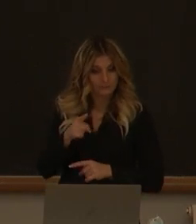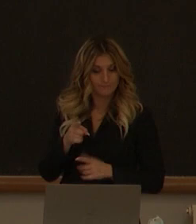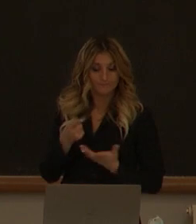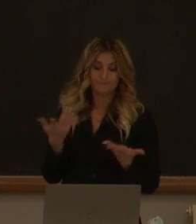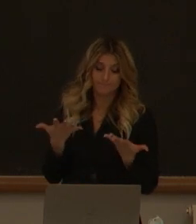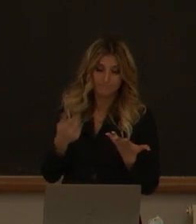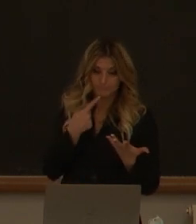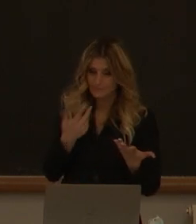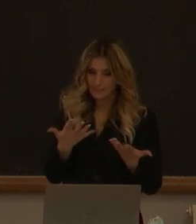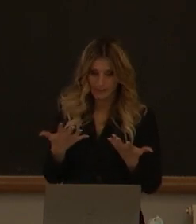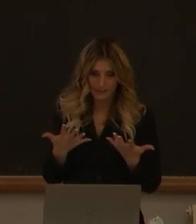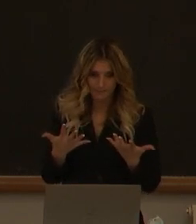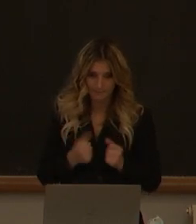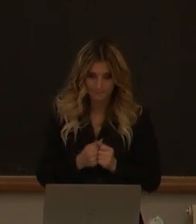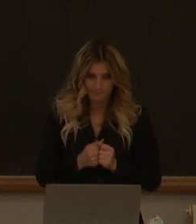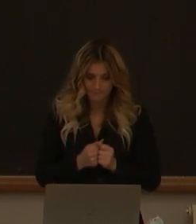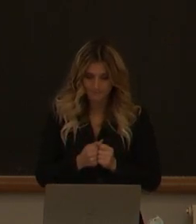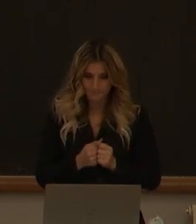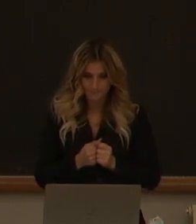come posso dire molto molto